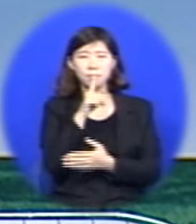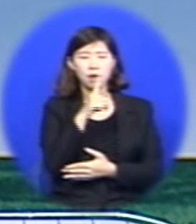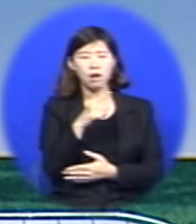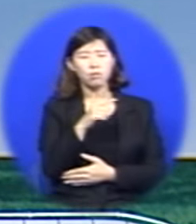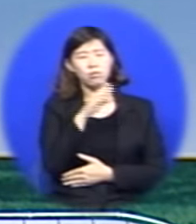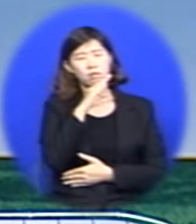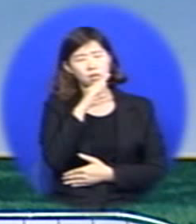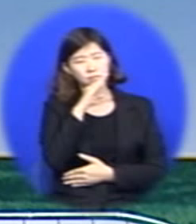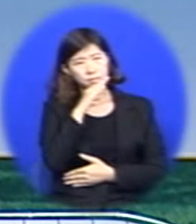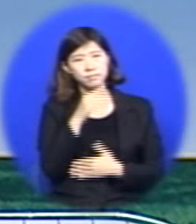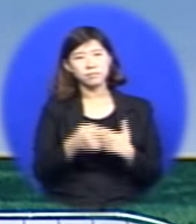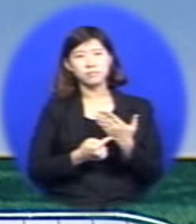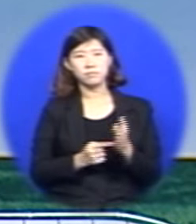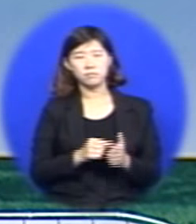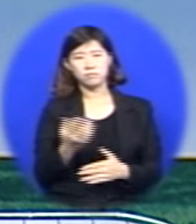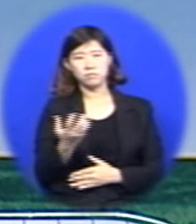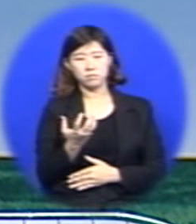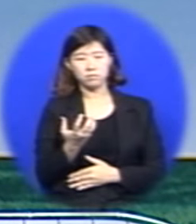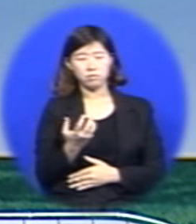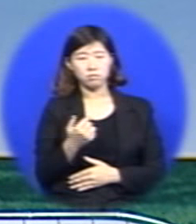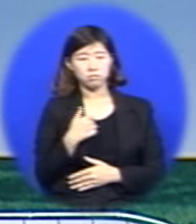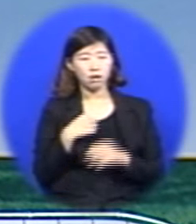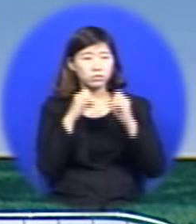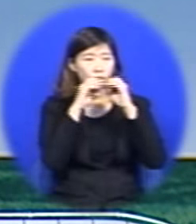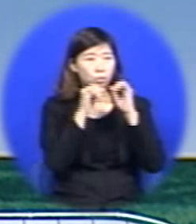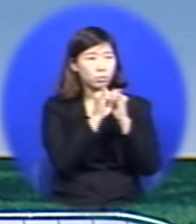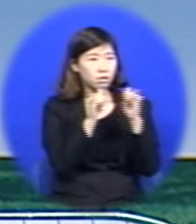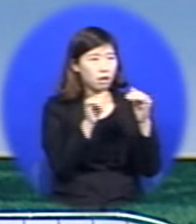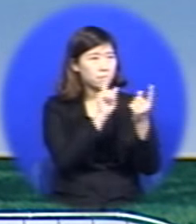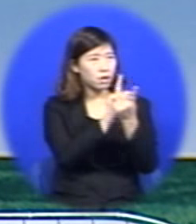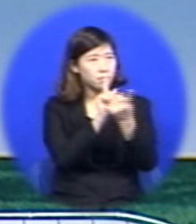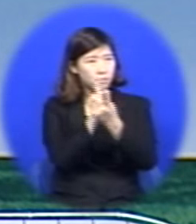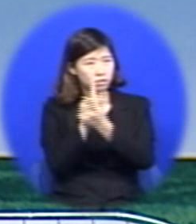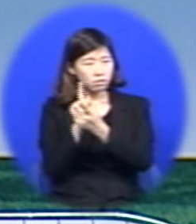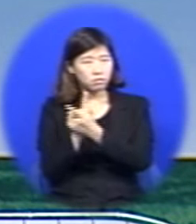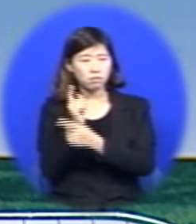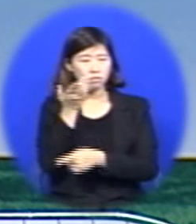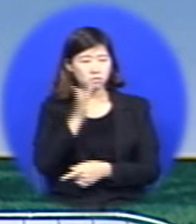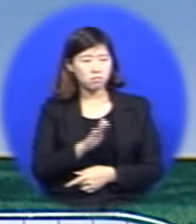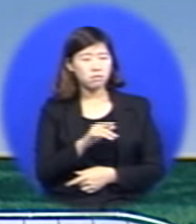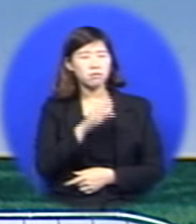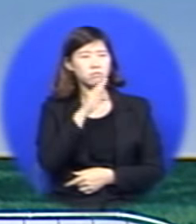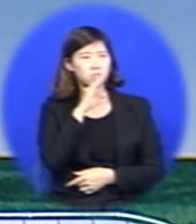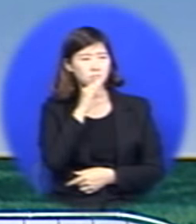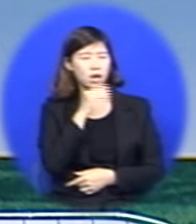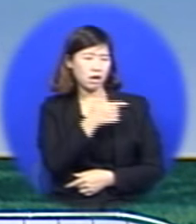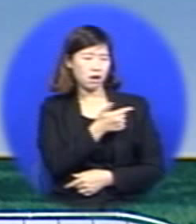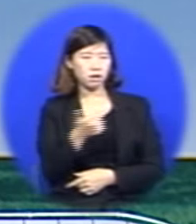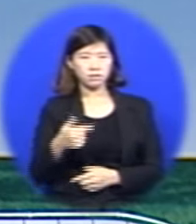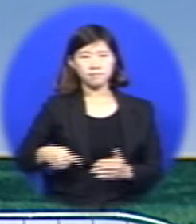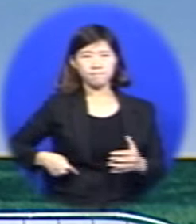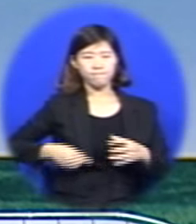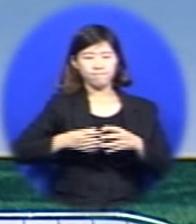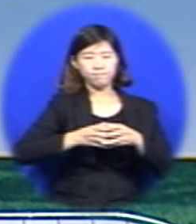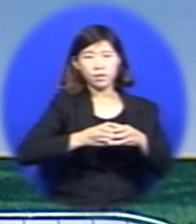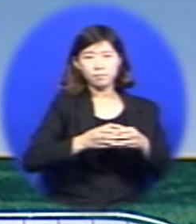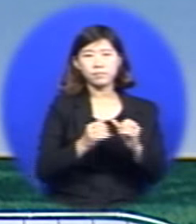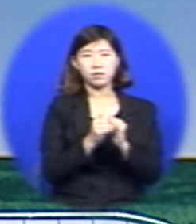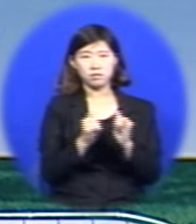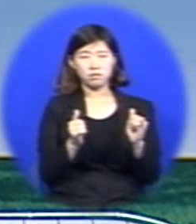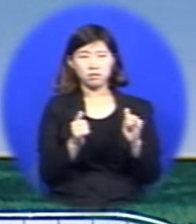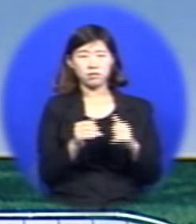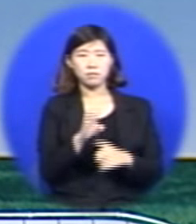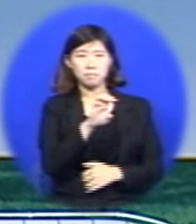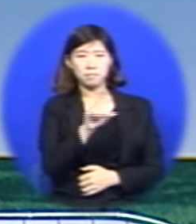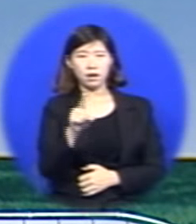만났지만 가장 믿음에 담대한 분이셨어요. 파라과이 임동수 선교사. 그 파라과이